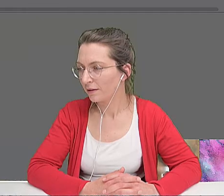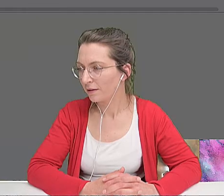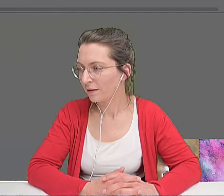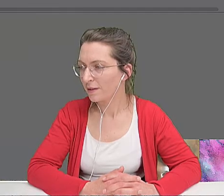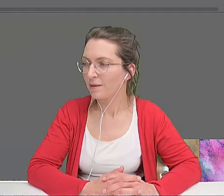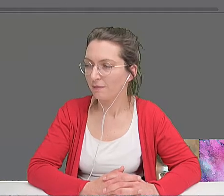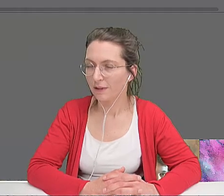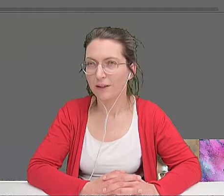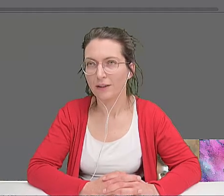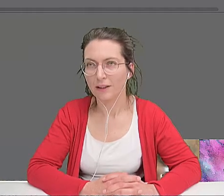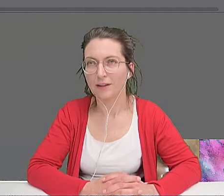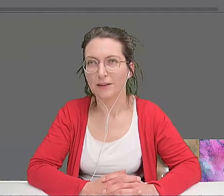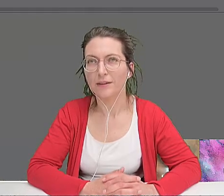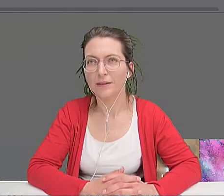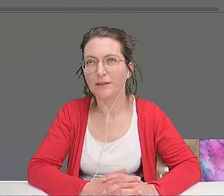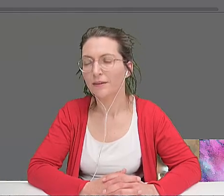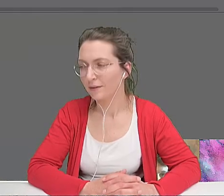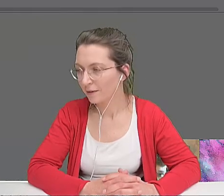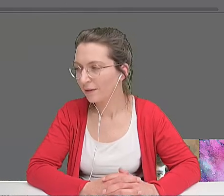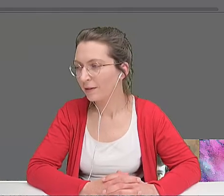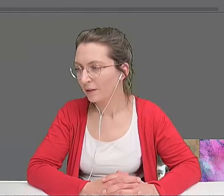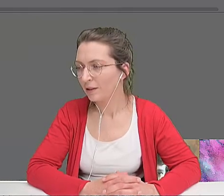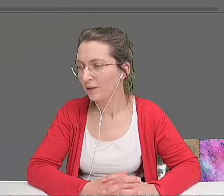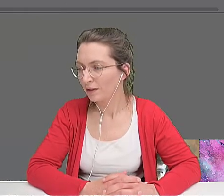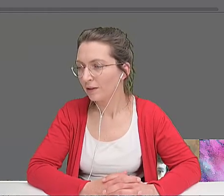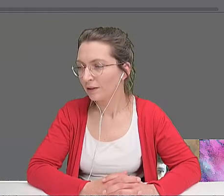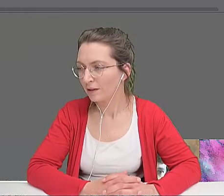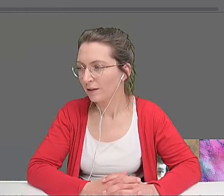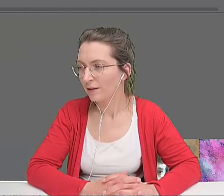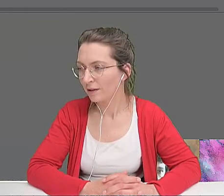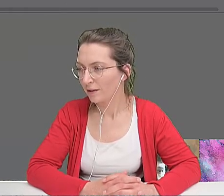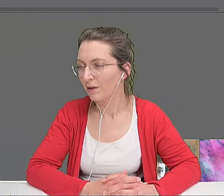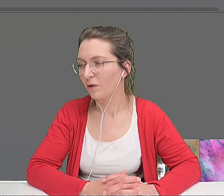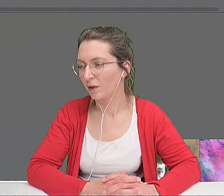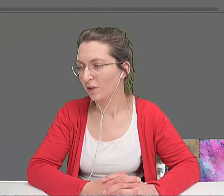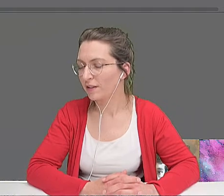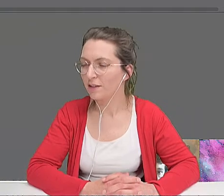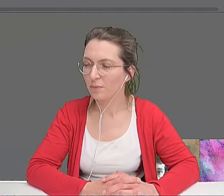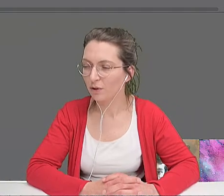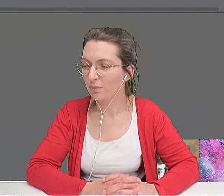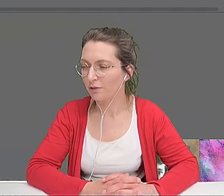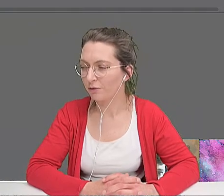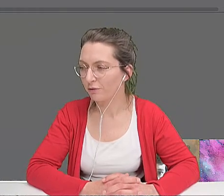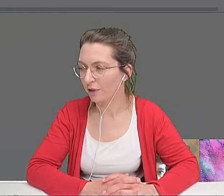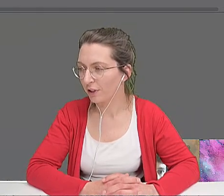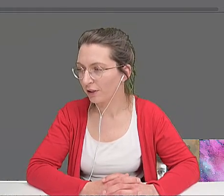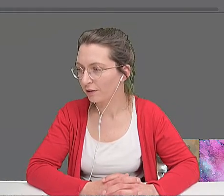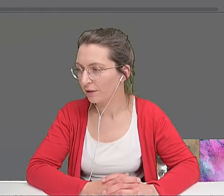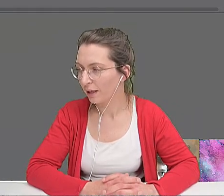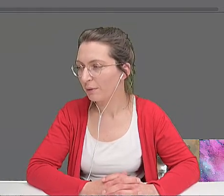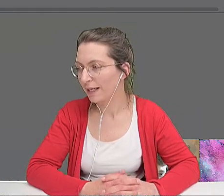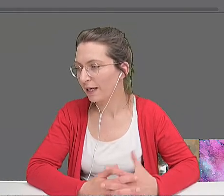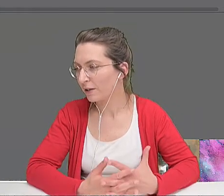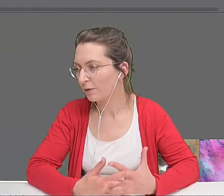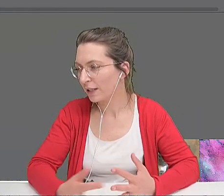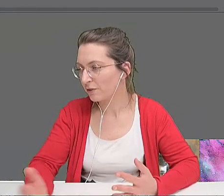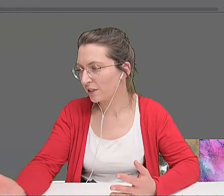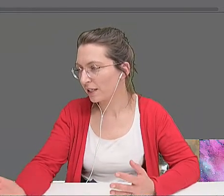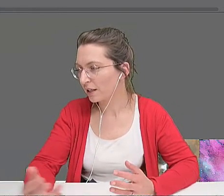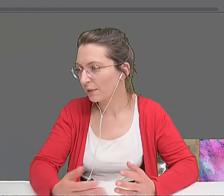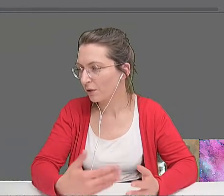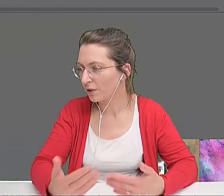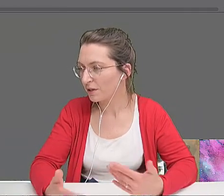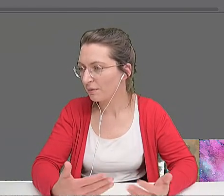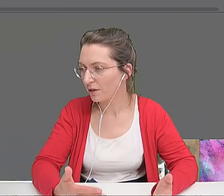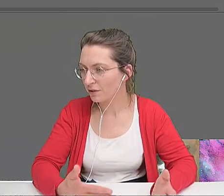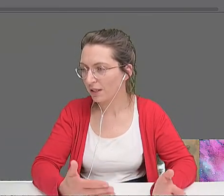dann versucht dieser Roboter gegen die Wand zu laufen, richtig. Und dann kriege ich die Meldung, der Roboter ist gegen ein Hindernis gelaufen. Okay, und dann setzt man nochmal von vorne an. Aber man kann auch, also ich sehe